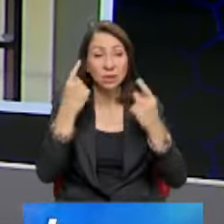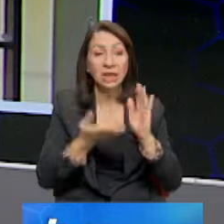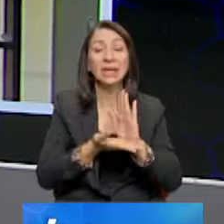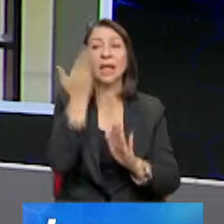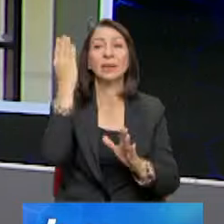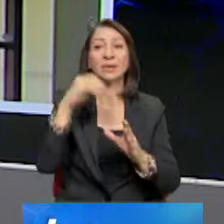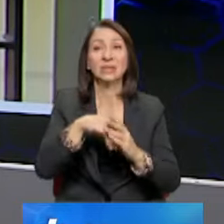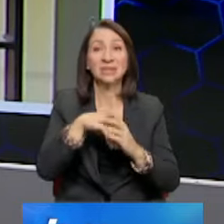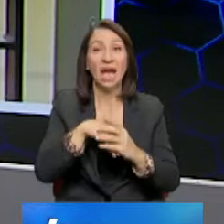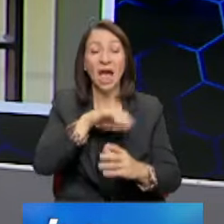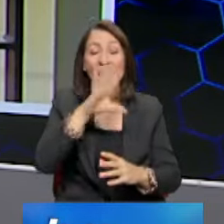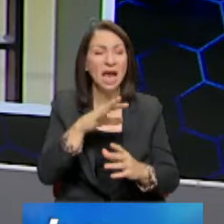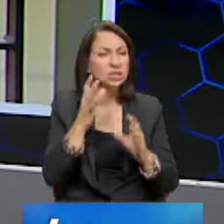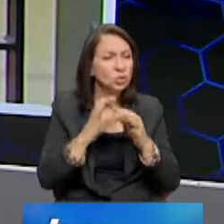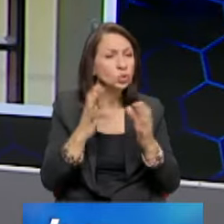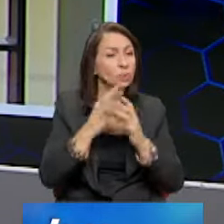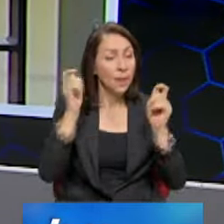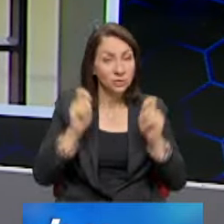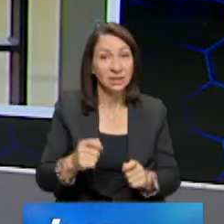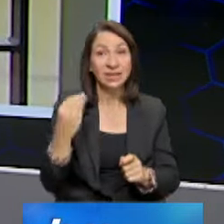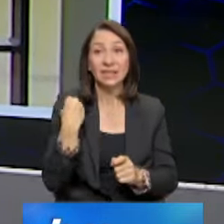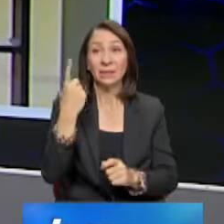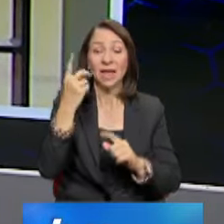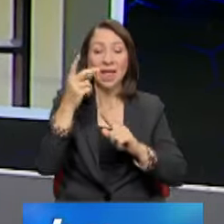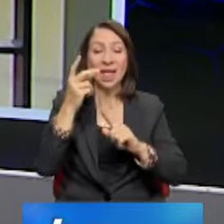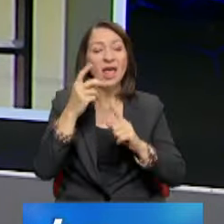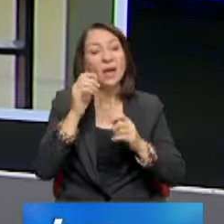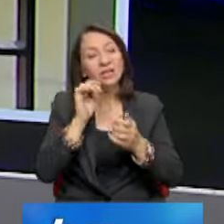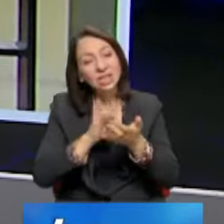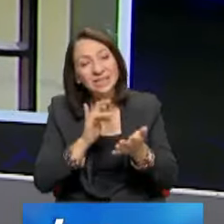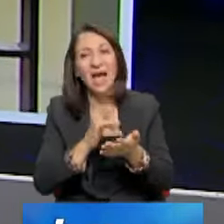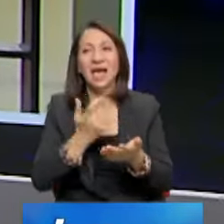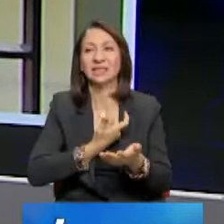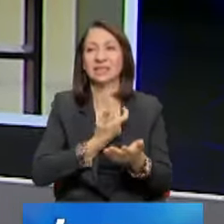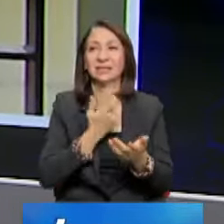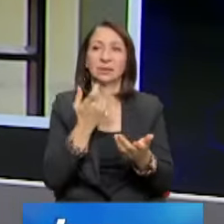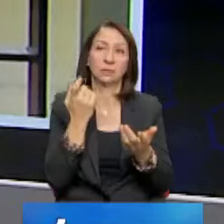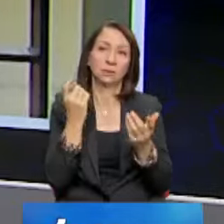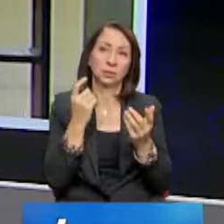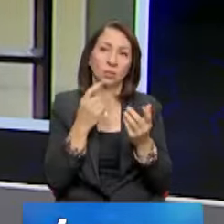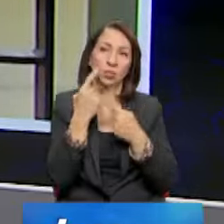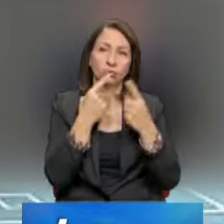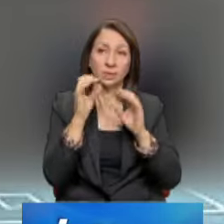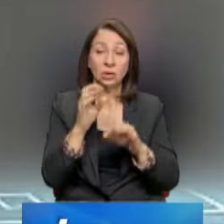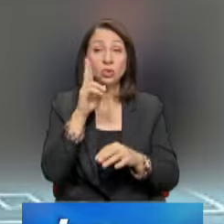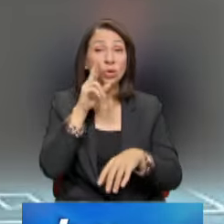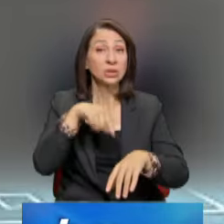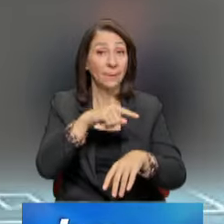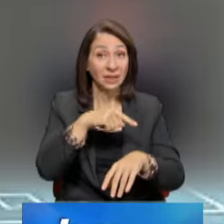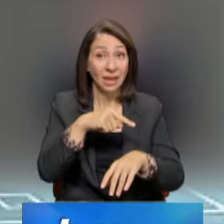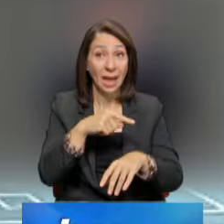ortadan kaldırmak için her adımı atacağız dedi. Yeni bir infaz yasası gündeme geldi efendim. Son